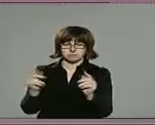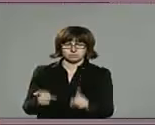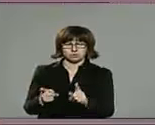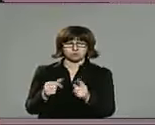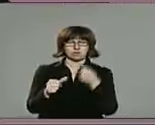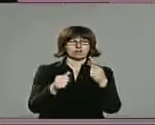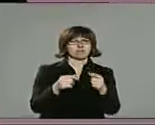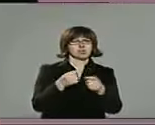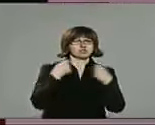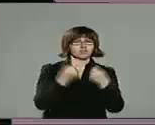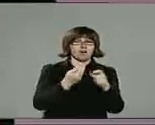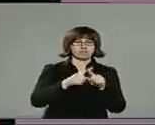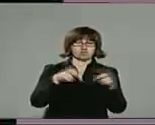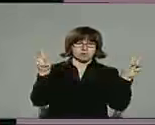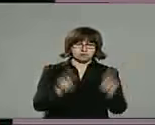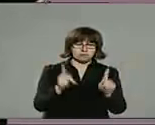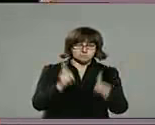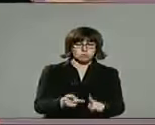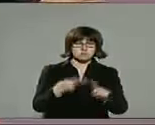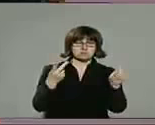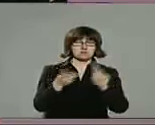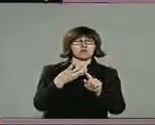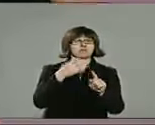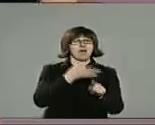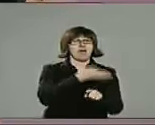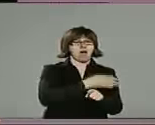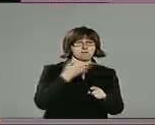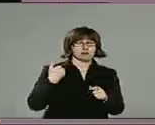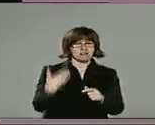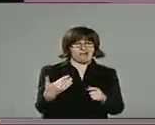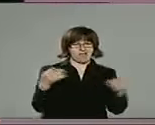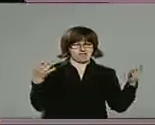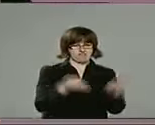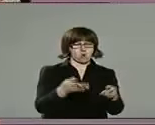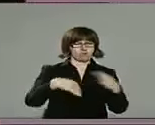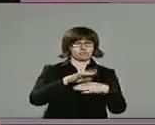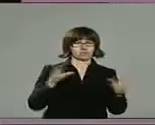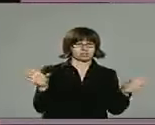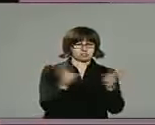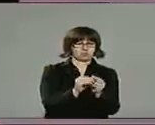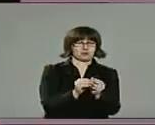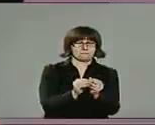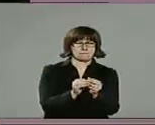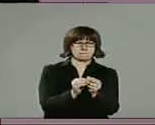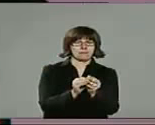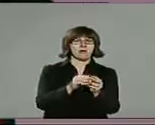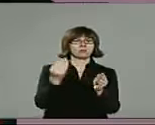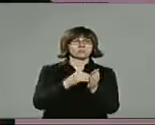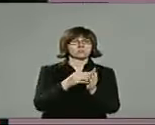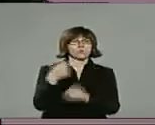überbordende Staatsverschuldung senken, die wachsende Kluft zwischen Arm und Reich wieder zusammenführen